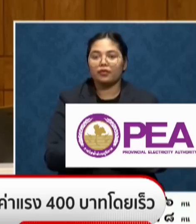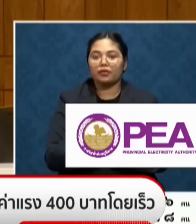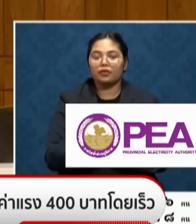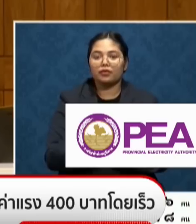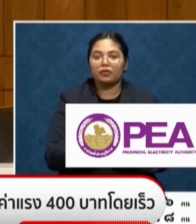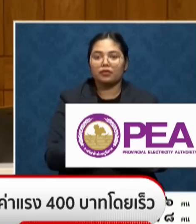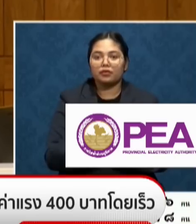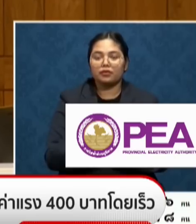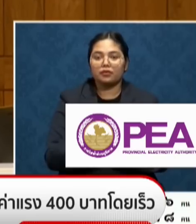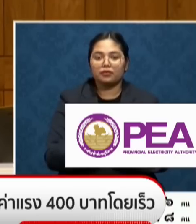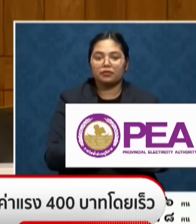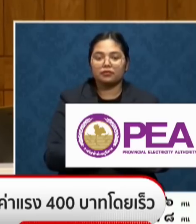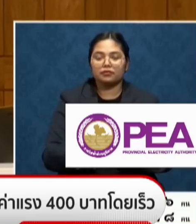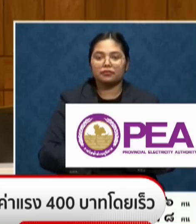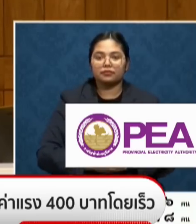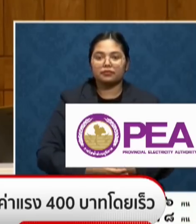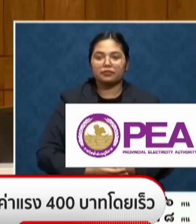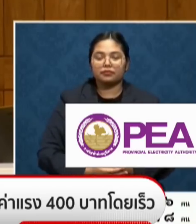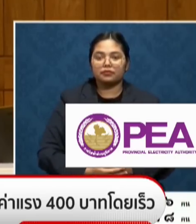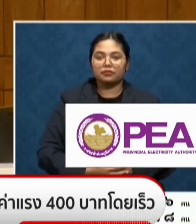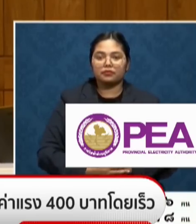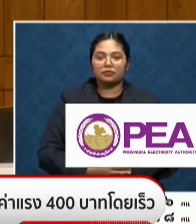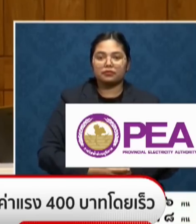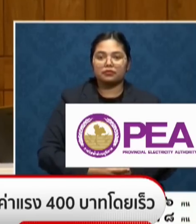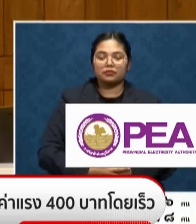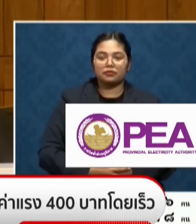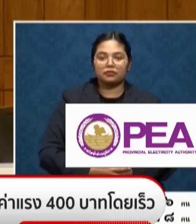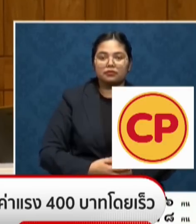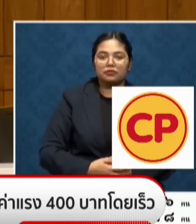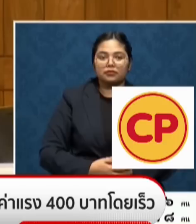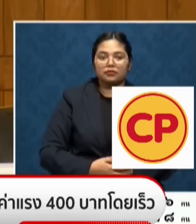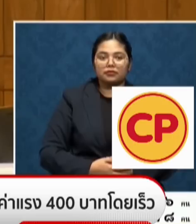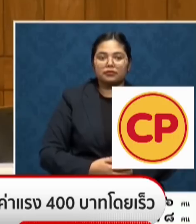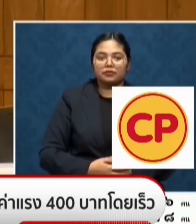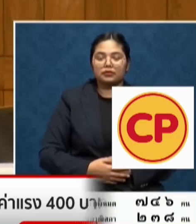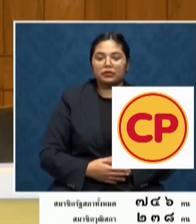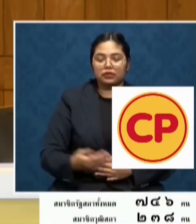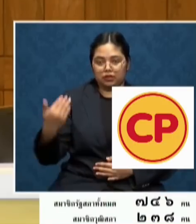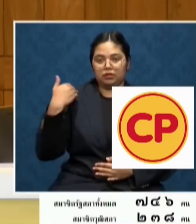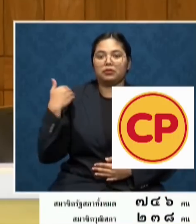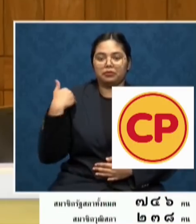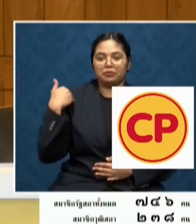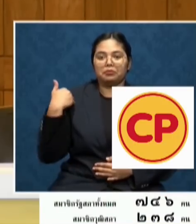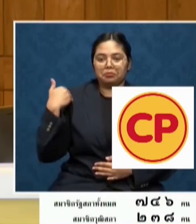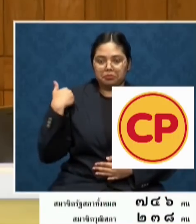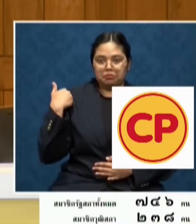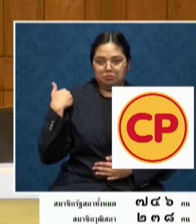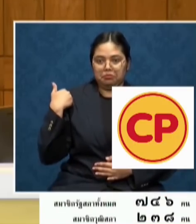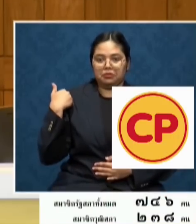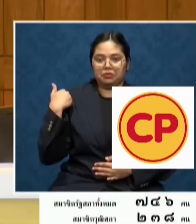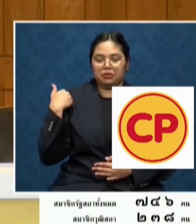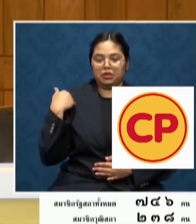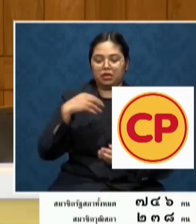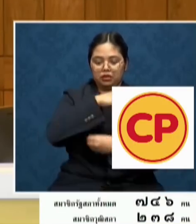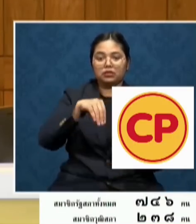ไปถึงแท็กซี่วินมอเตอร์ไซค์ก็ผู้ให้บริการขนส่งต่างๆเมื่อลงพื้นที่ทั้งก่อนแล้วก็หลังเลือกตั้งก็รับฟังปัญหามานั่นแหละน